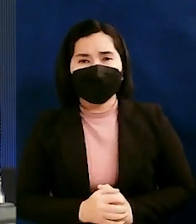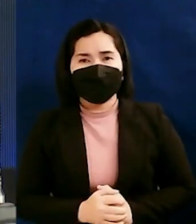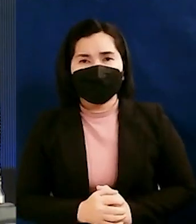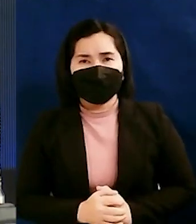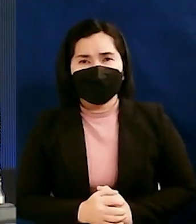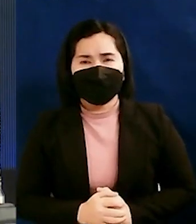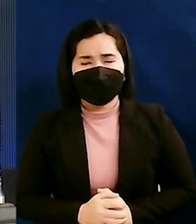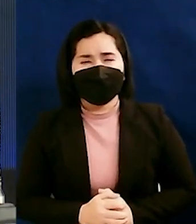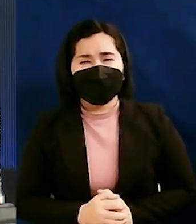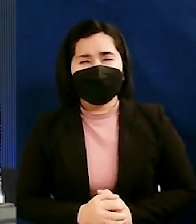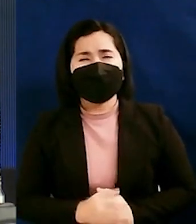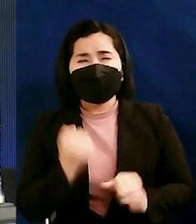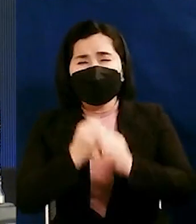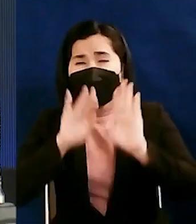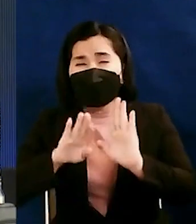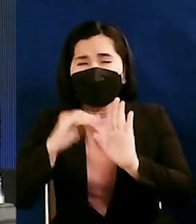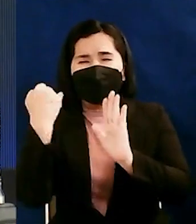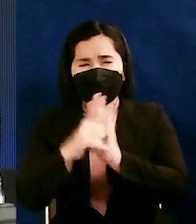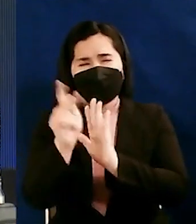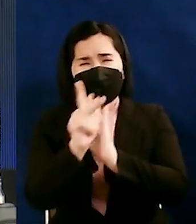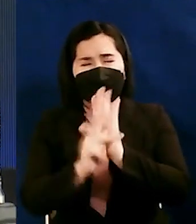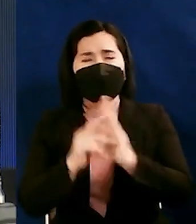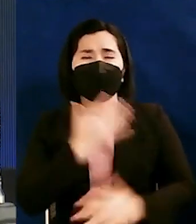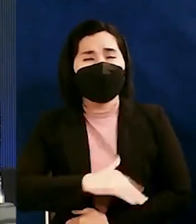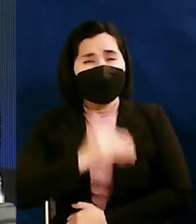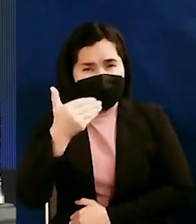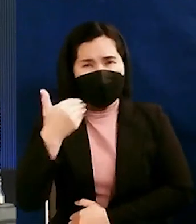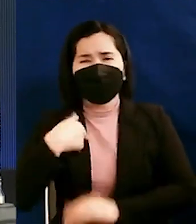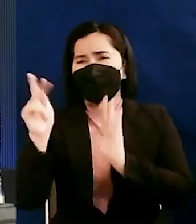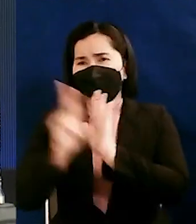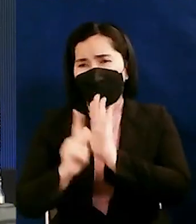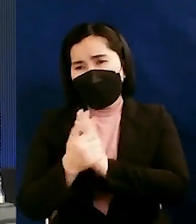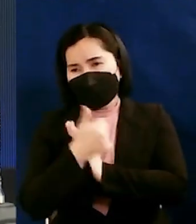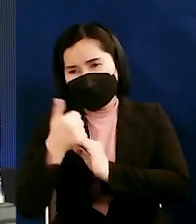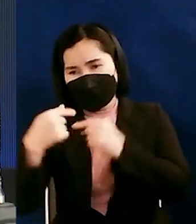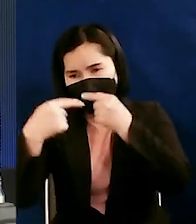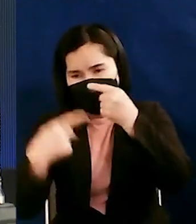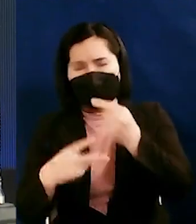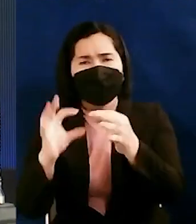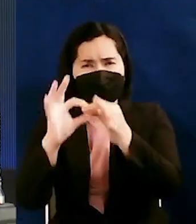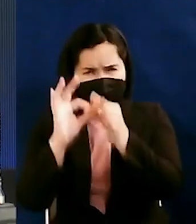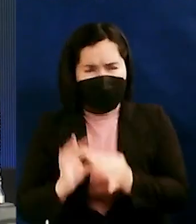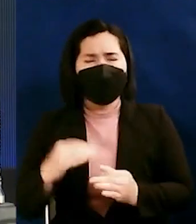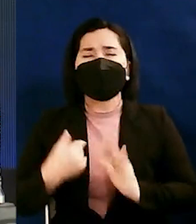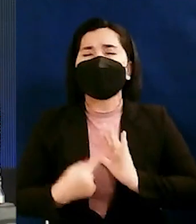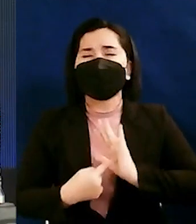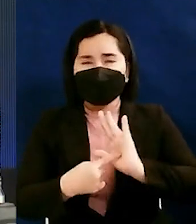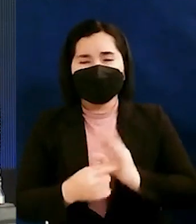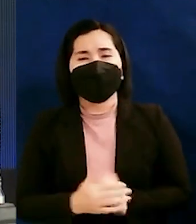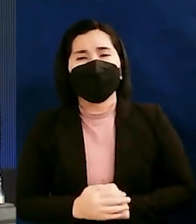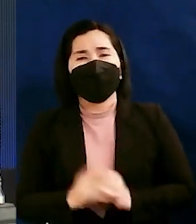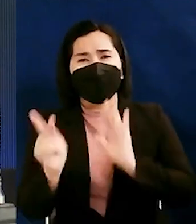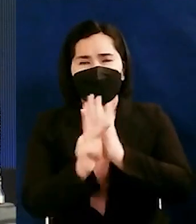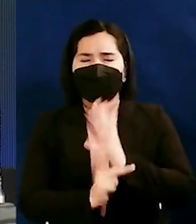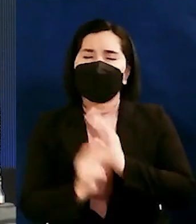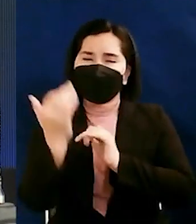ากพรบ.สุขภาพแห่งชาติแล้วเนี่ยนะครับยังมีกฎหมายฉบับอื่นอีกหลายฉบับนะครับที่เกี่ยวข้องนะครับยกตัวอย่างเช่นพรบ.คอมพิวเต